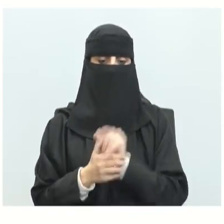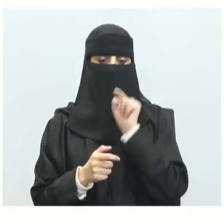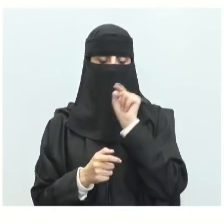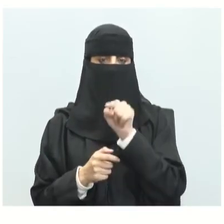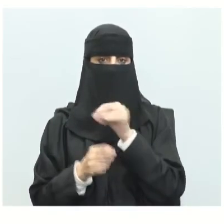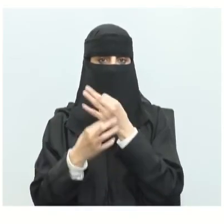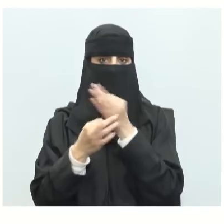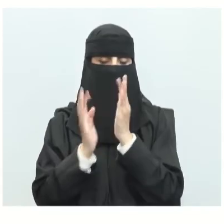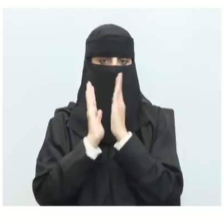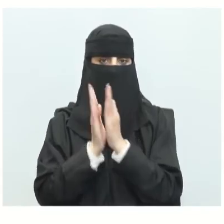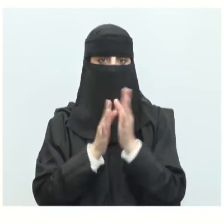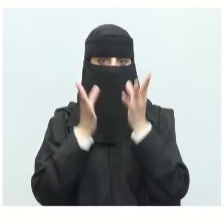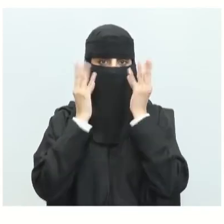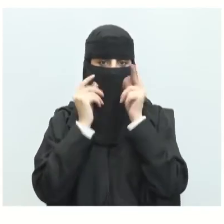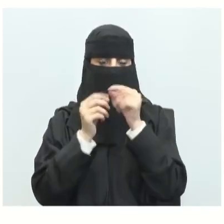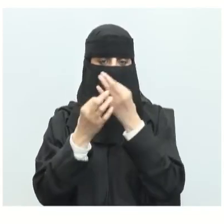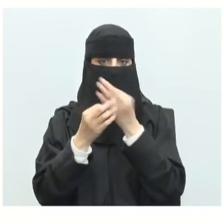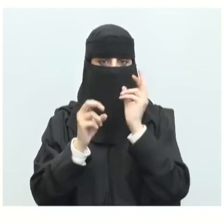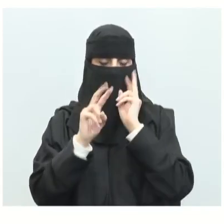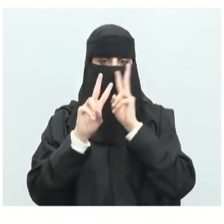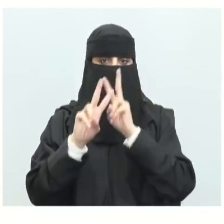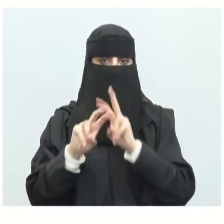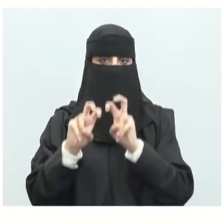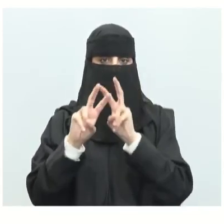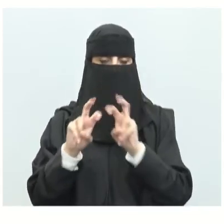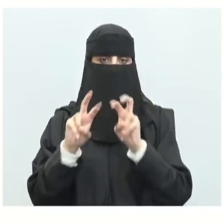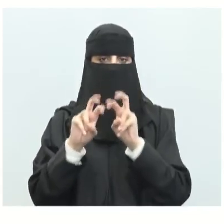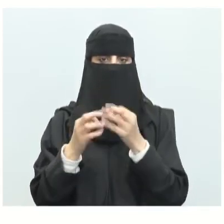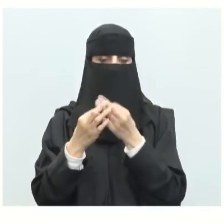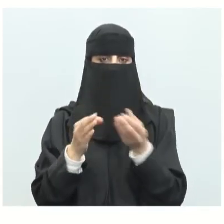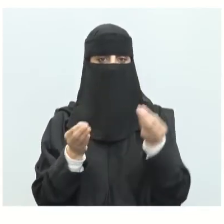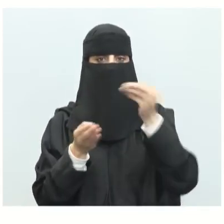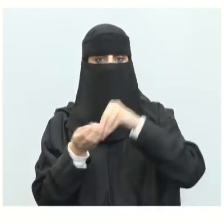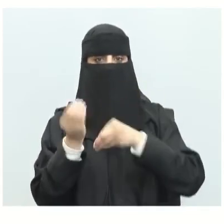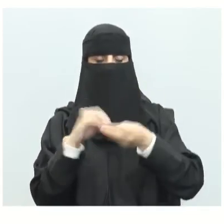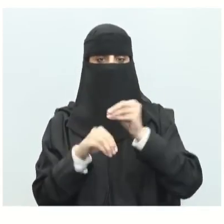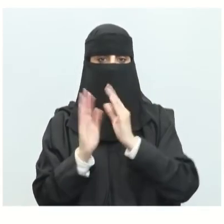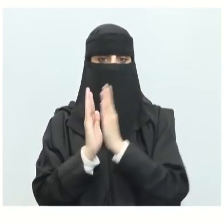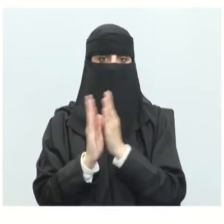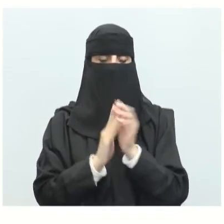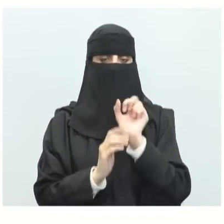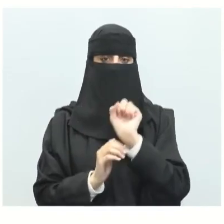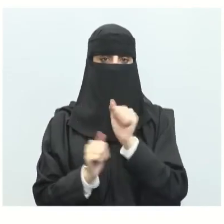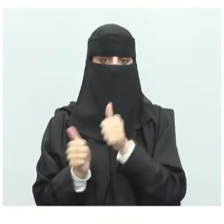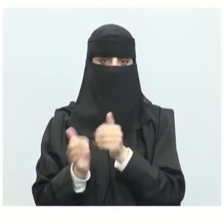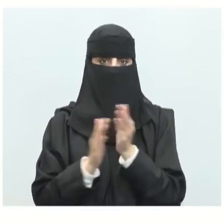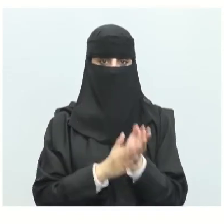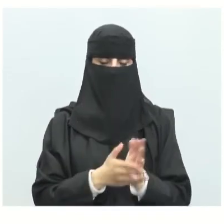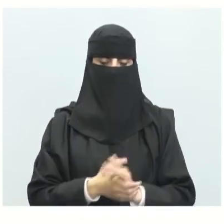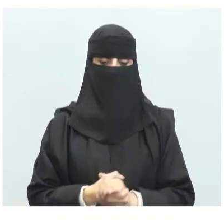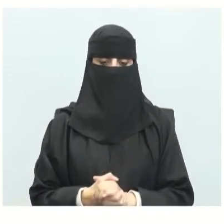هذا ما سابحث عن اجاباته واضمنه ملف تعلمي